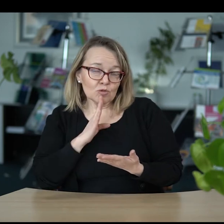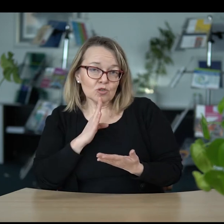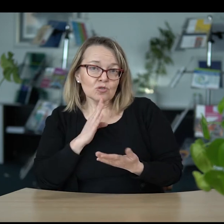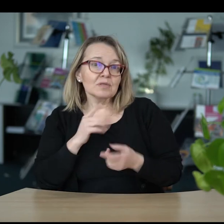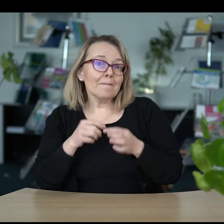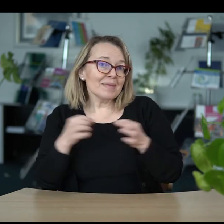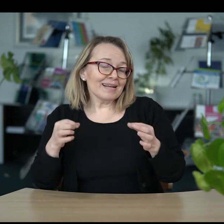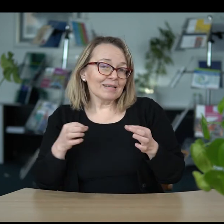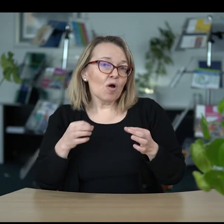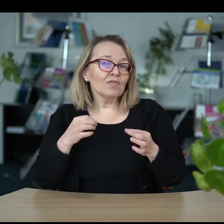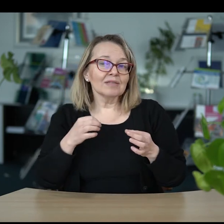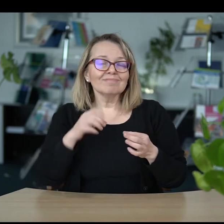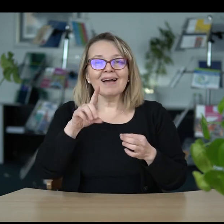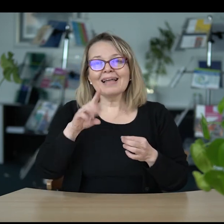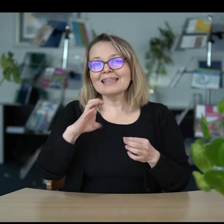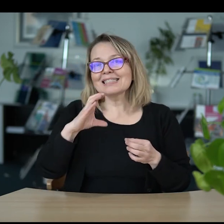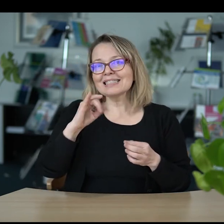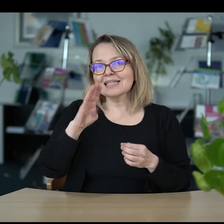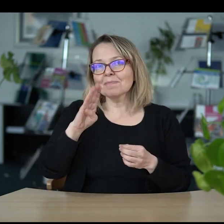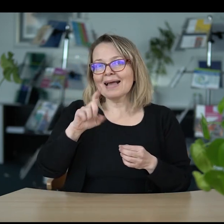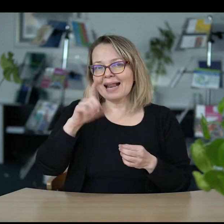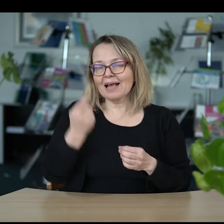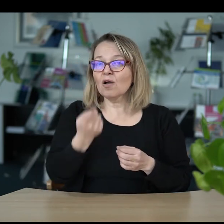iz okolice, če ta samo govori.